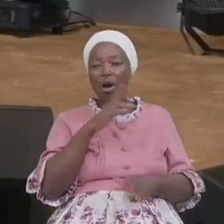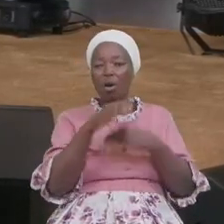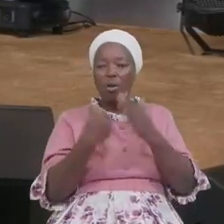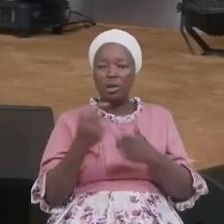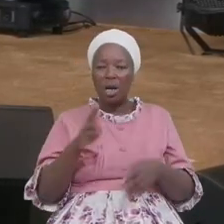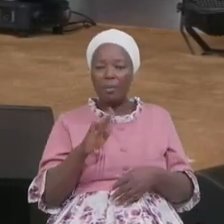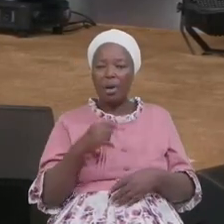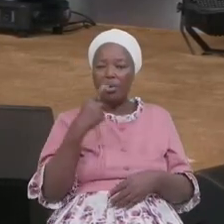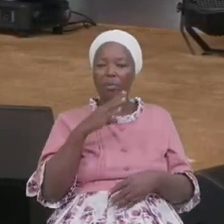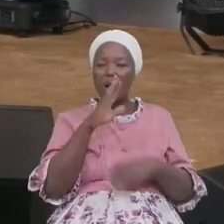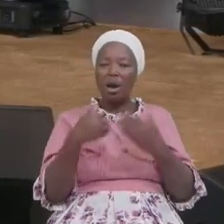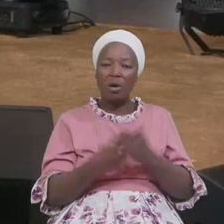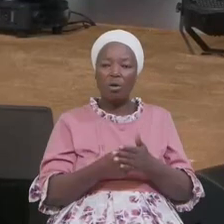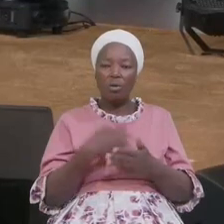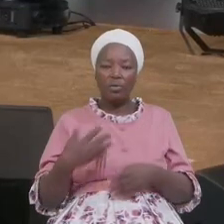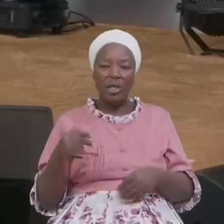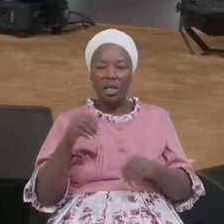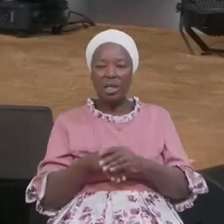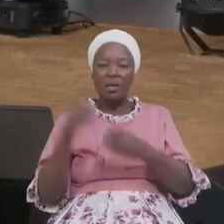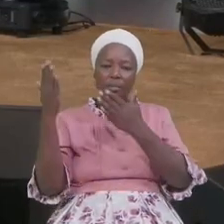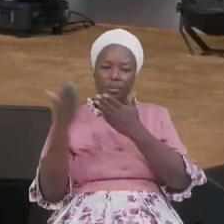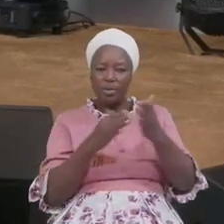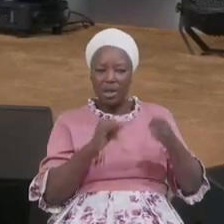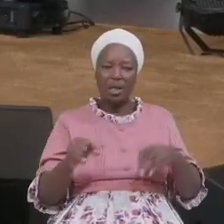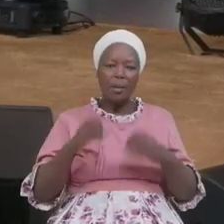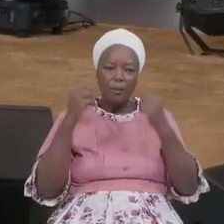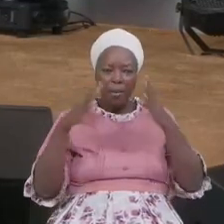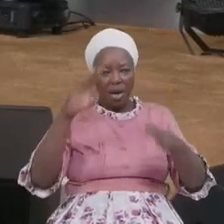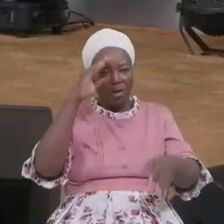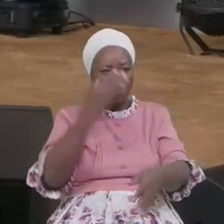voulait conduire à la gloire beaucoup de fils,